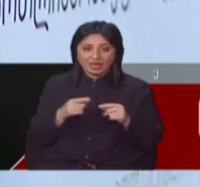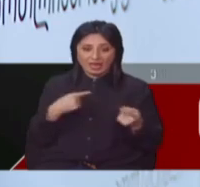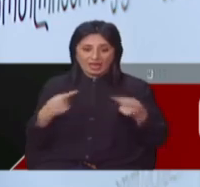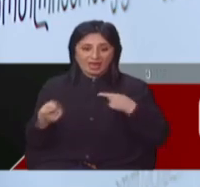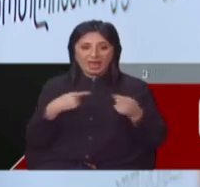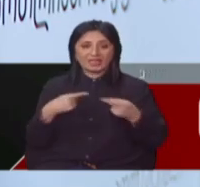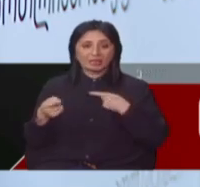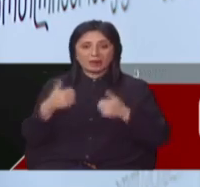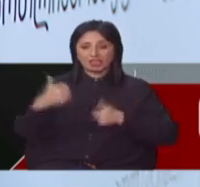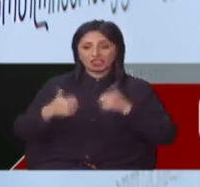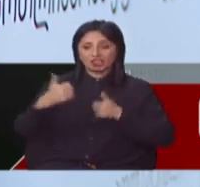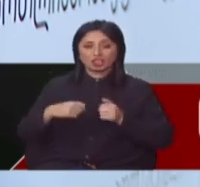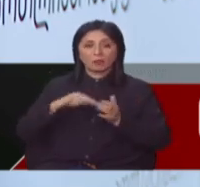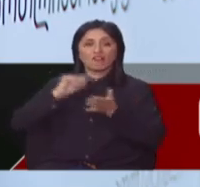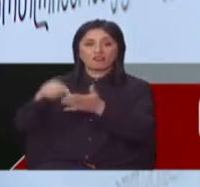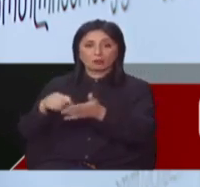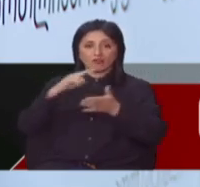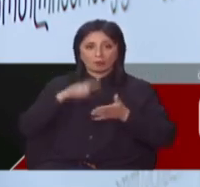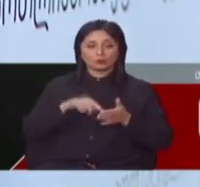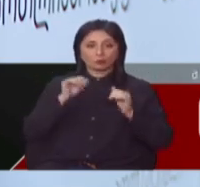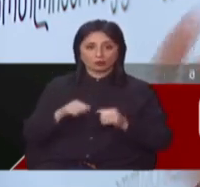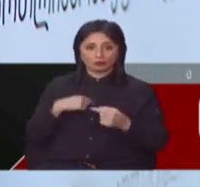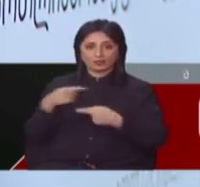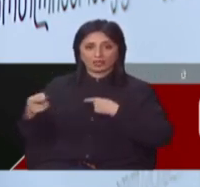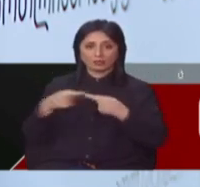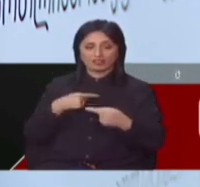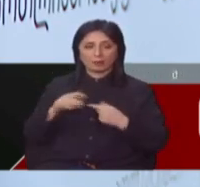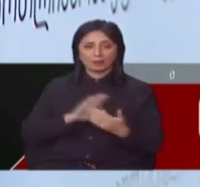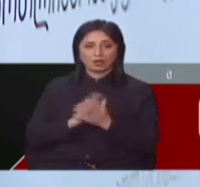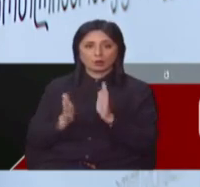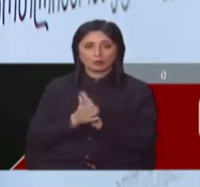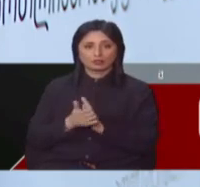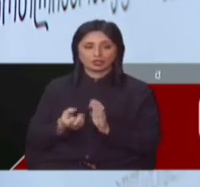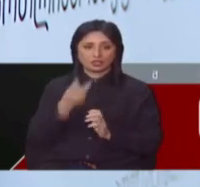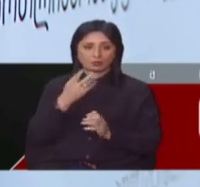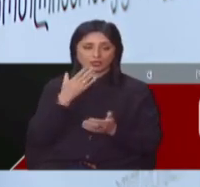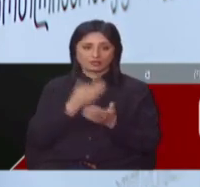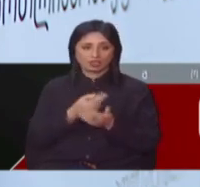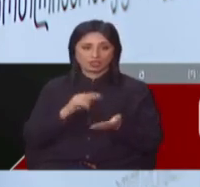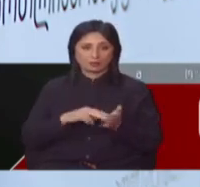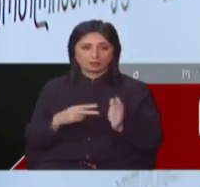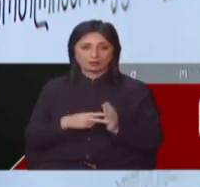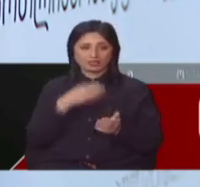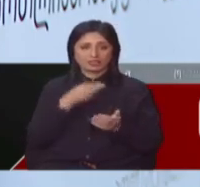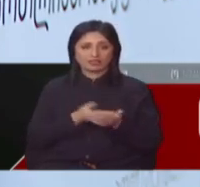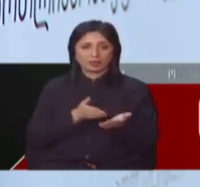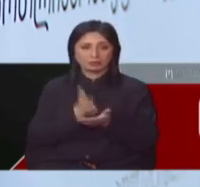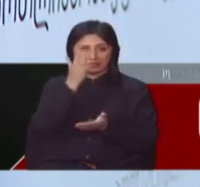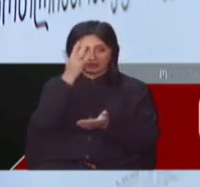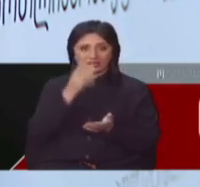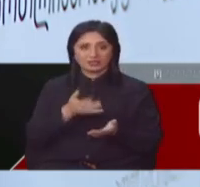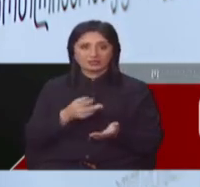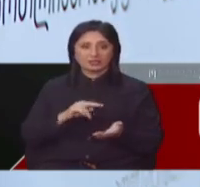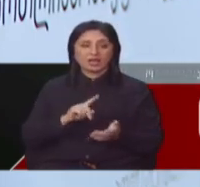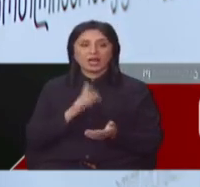ერთმანეთთან შეჯიბრობითობის, ასე ვთქვათ, პირობებში წარმოაჩინონ საკუთარი ხედვები და საკუთარი მიზნები და